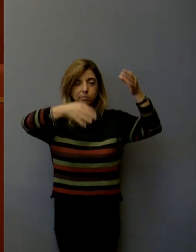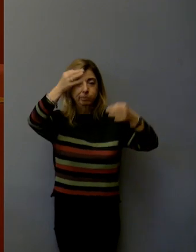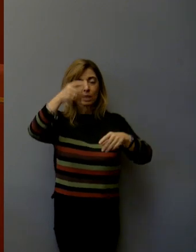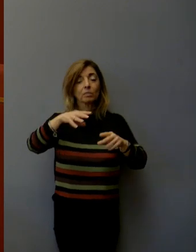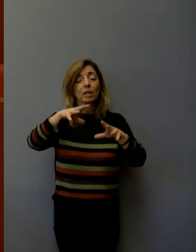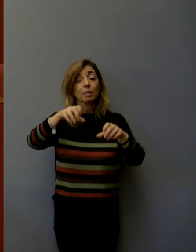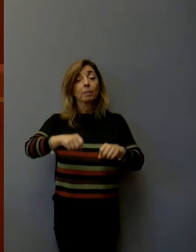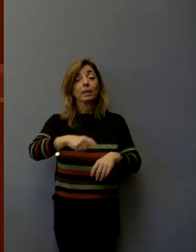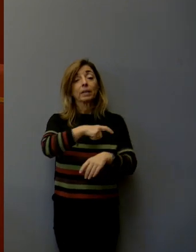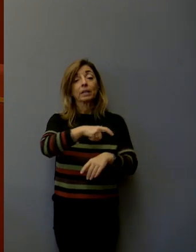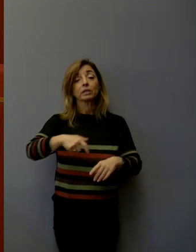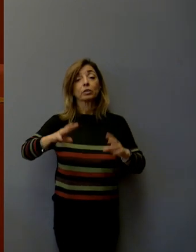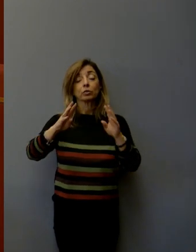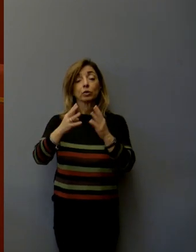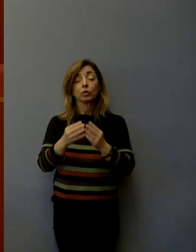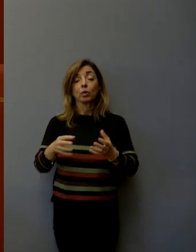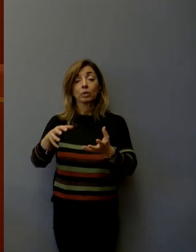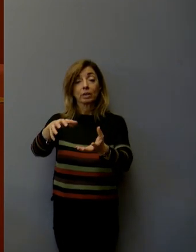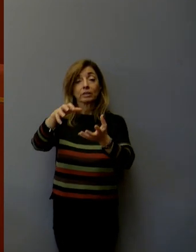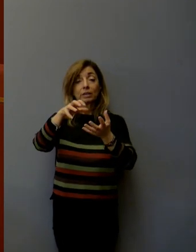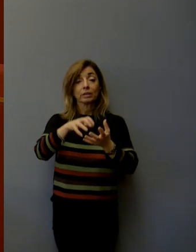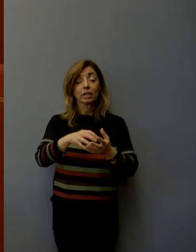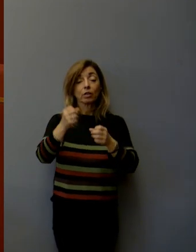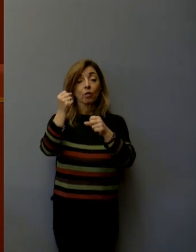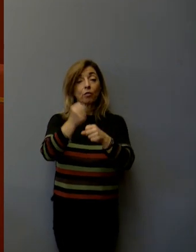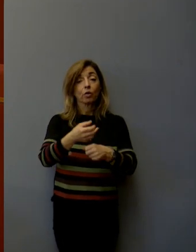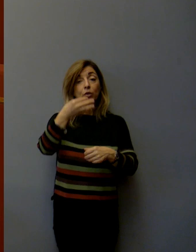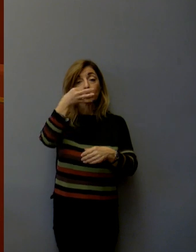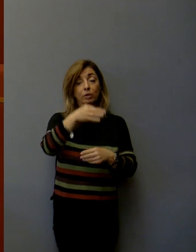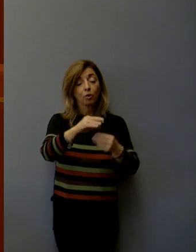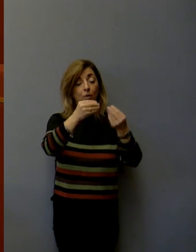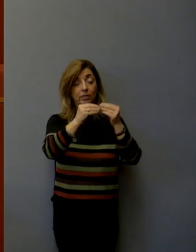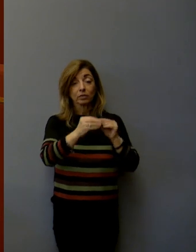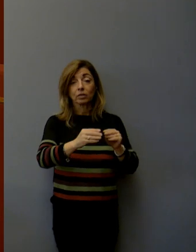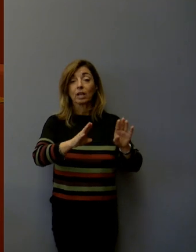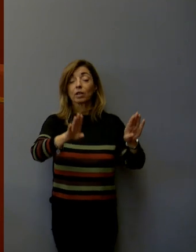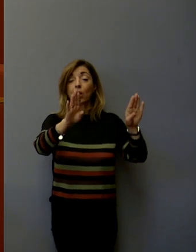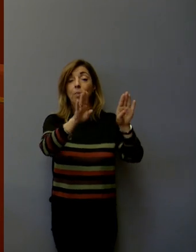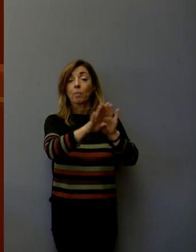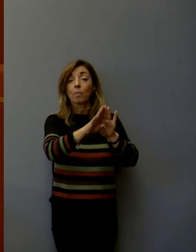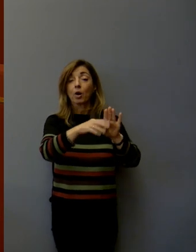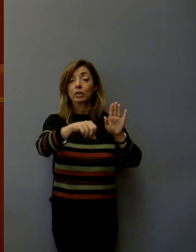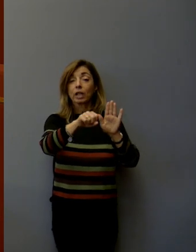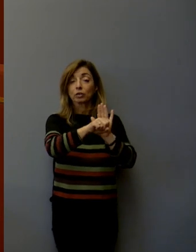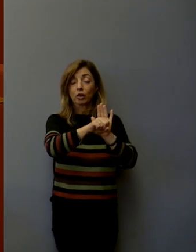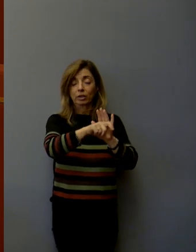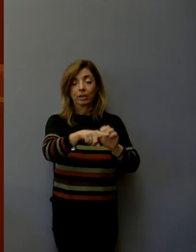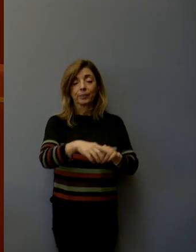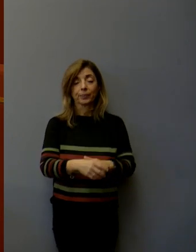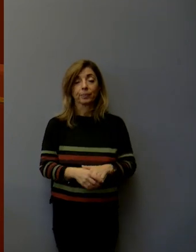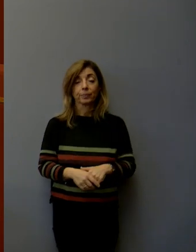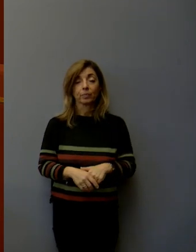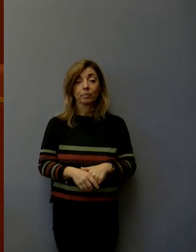nell'ambito del Piano Triennale un fondo specifico per restare la messa in sicurezza di questa porta storica detta Porta di San Bernardino